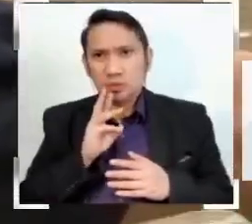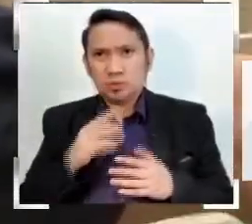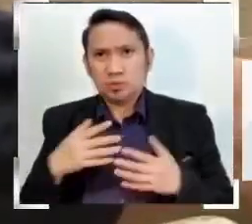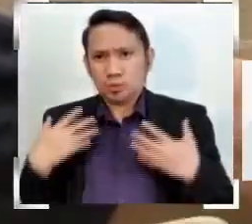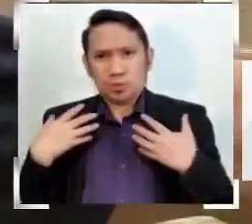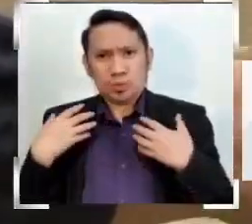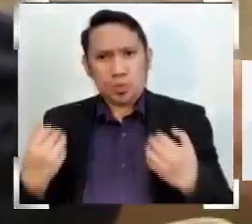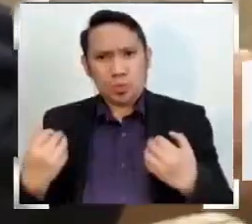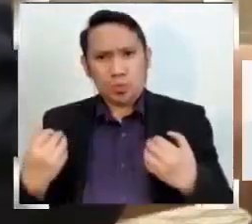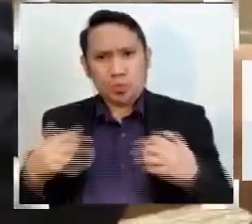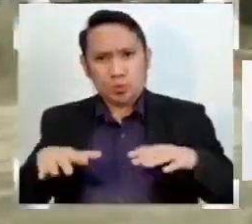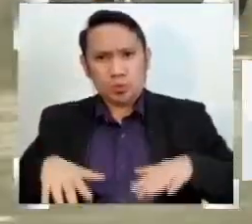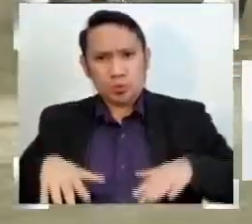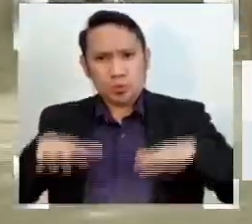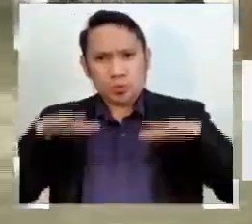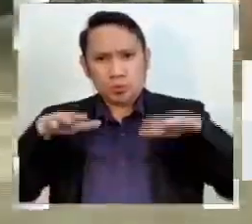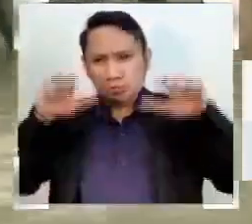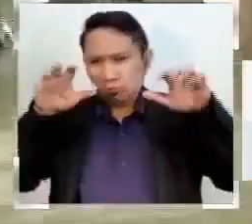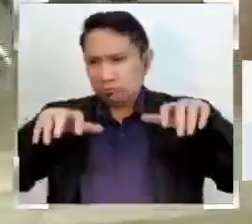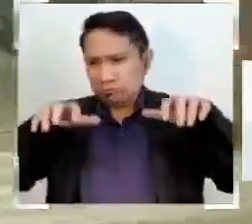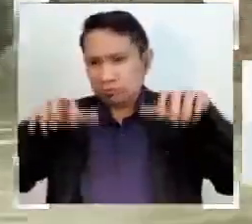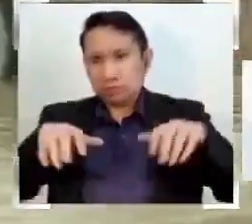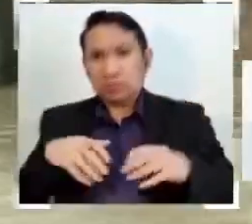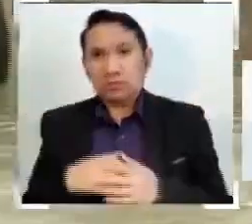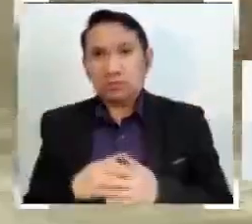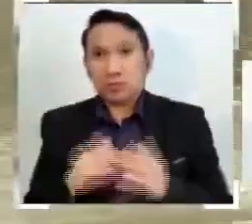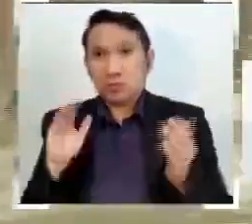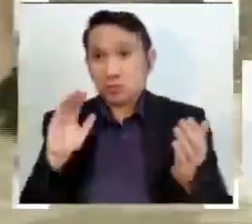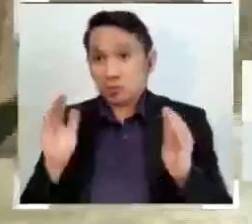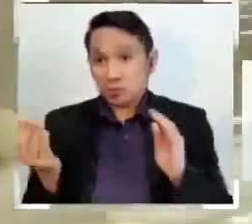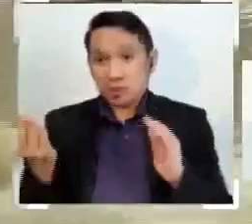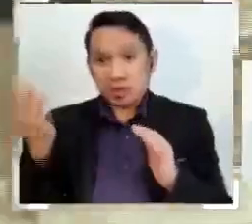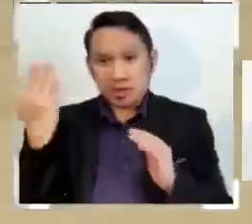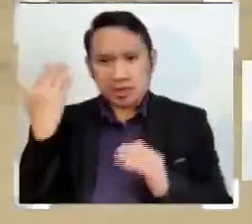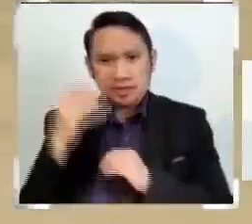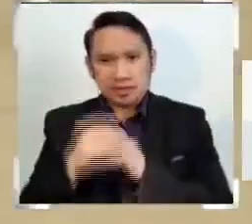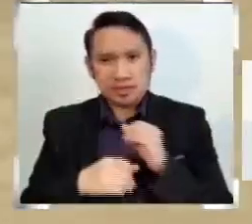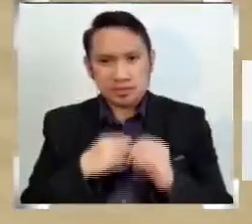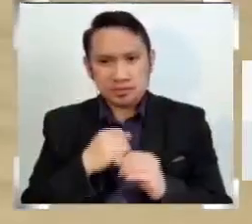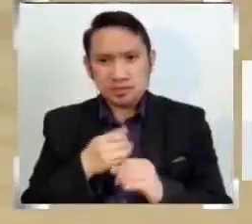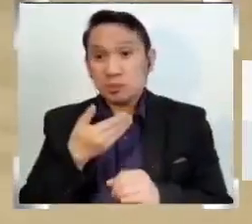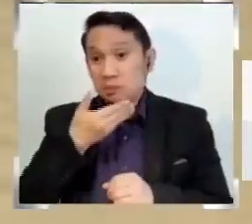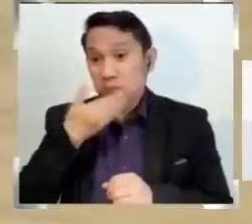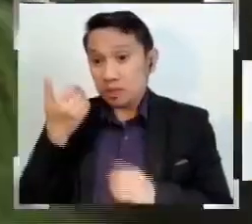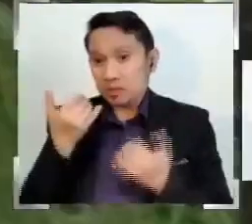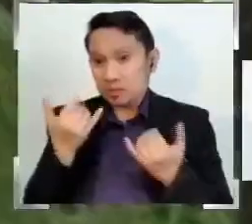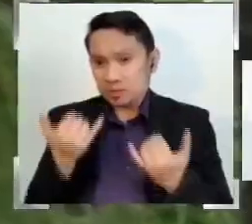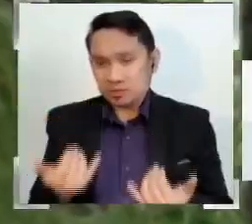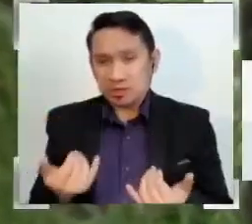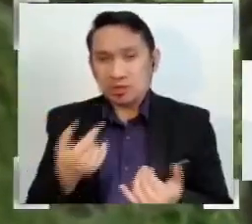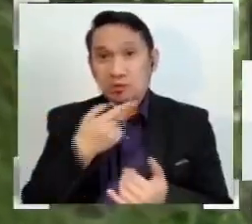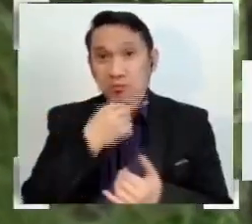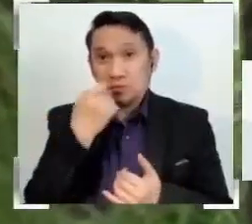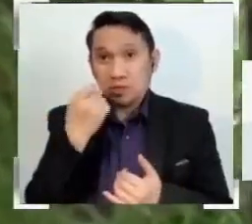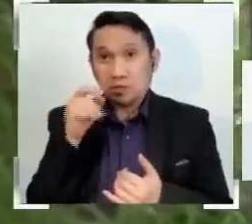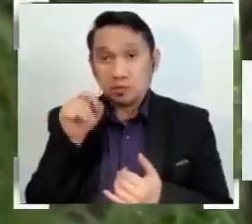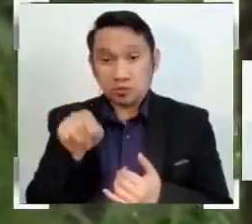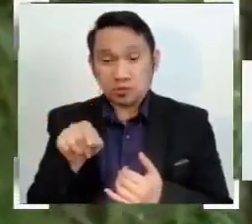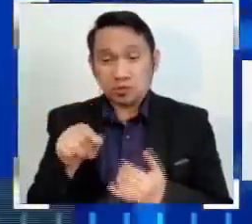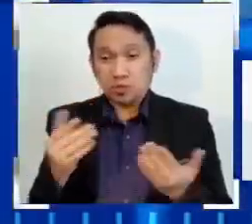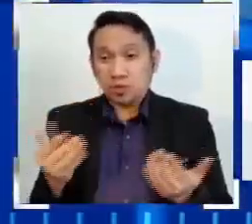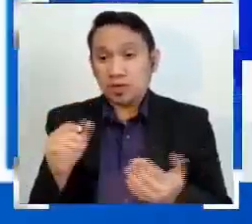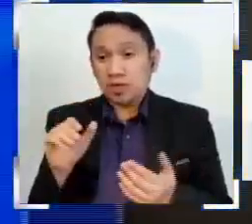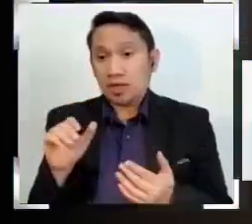mag-aton yung magdamag yung ulan. Pero kumpara noon, mas maganda na rin ang sitwasyon sa tulong ng dredging sa bunganga ng Albasan River.